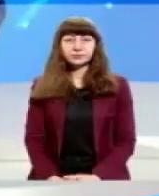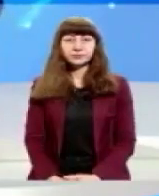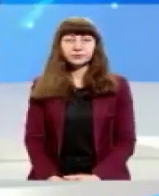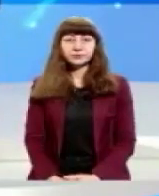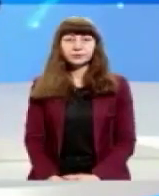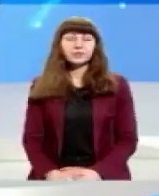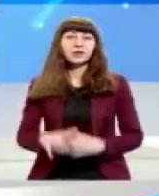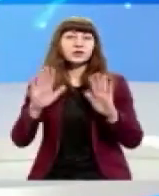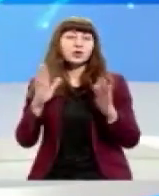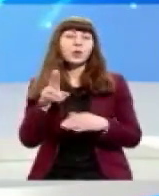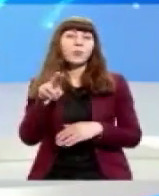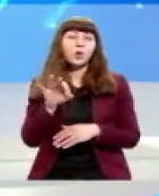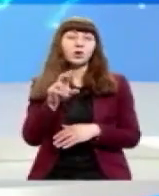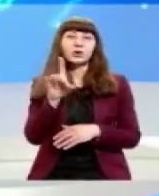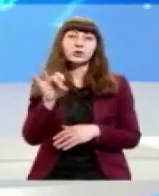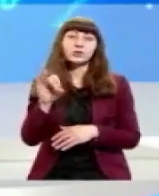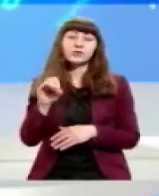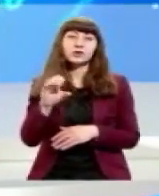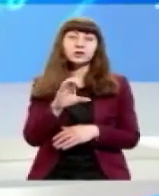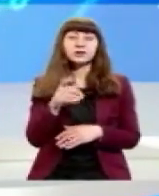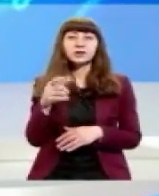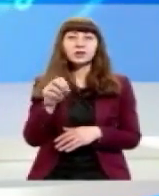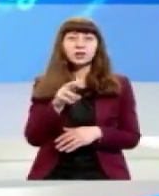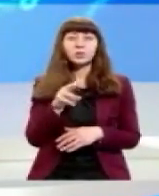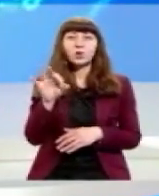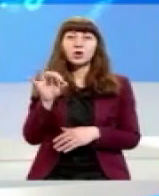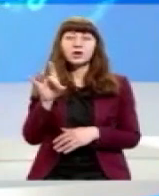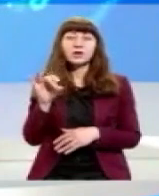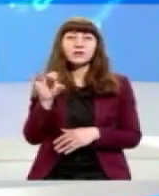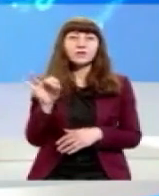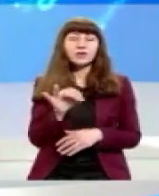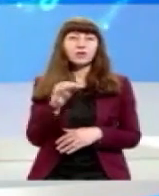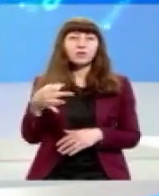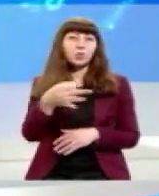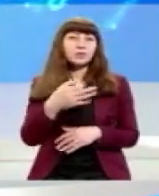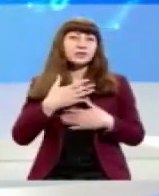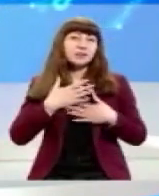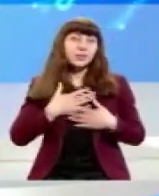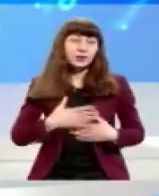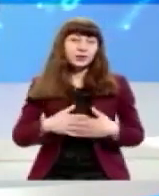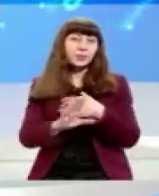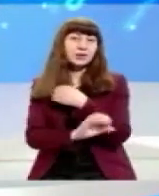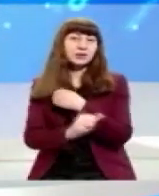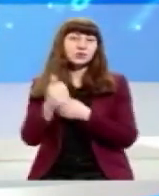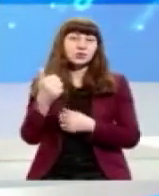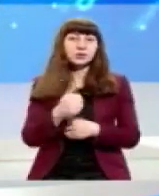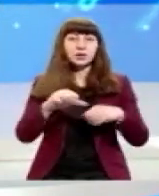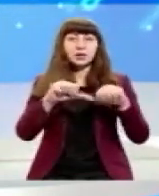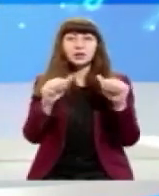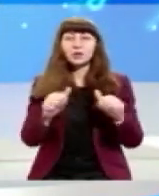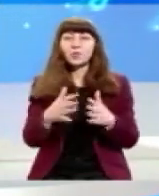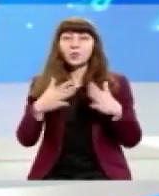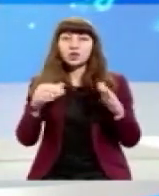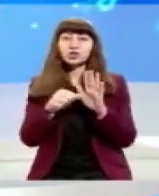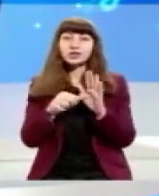Эпидемиологическая ситуация по заболеваемости гриппом, ОРВИ и коронавирусной инфекцией в области стабильная. За последнюю неделю в регионе зарегистрировано